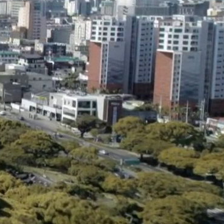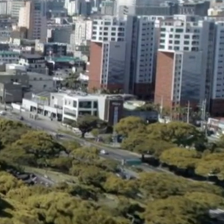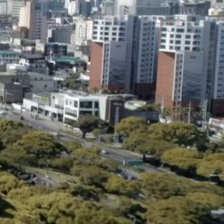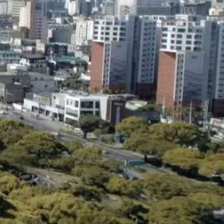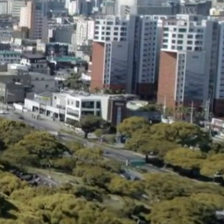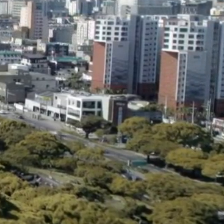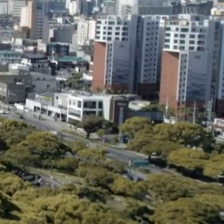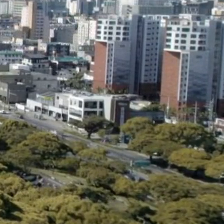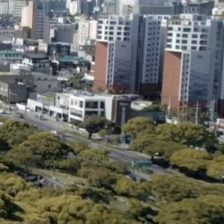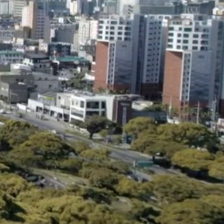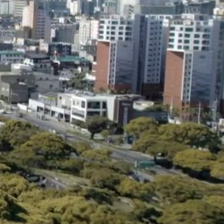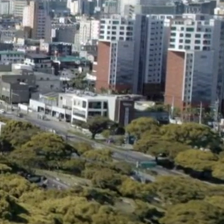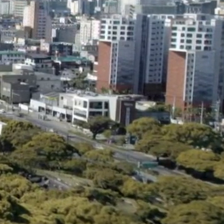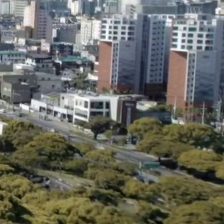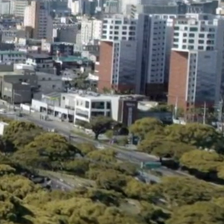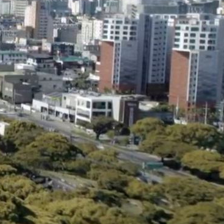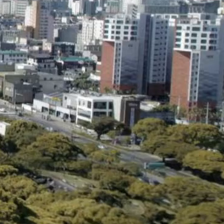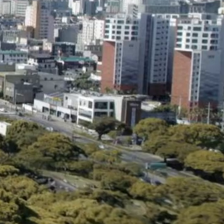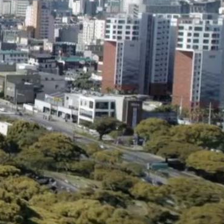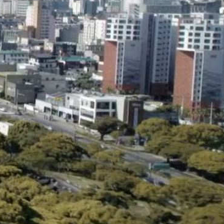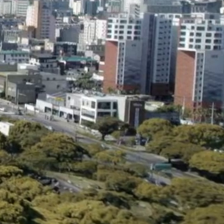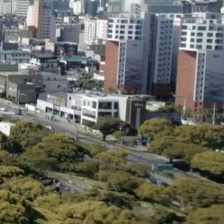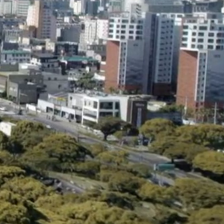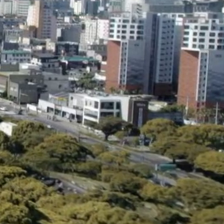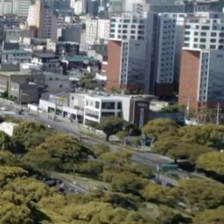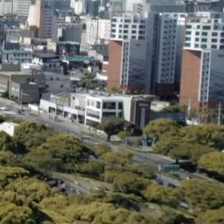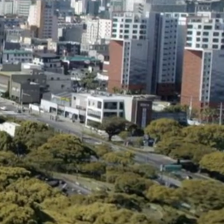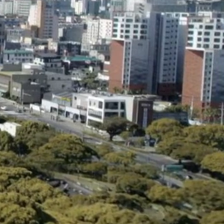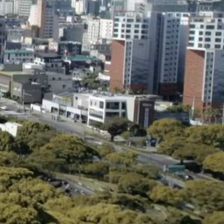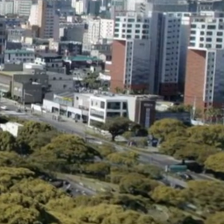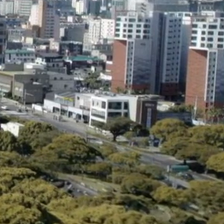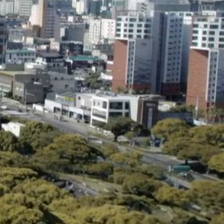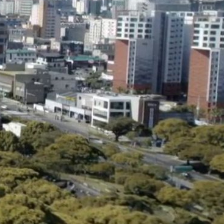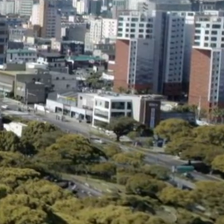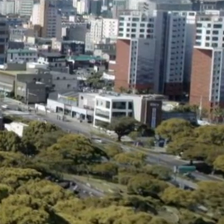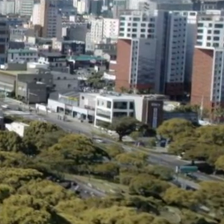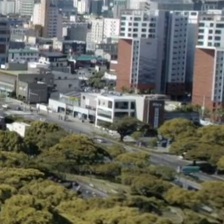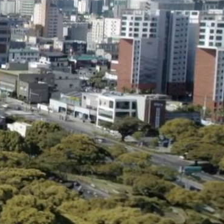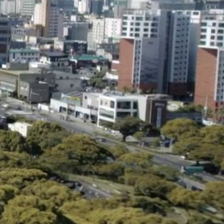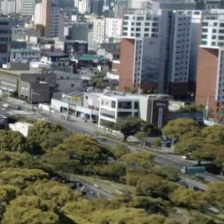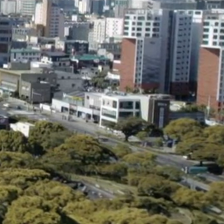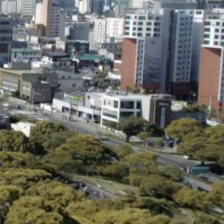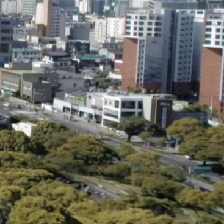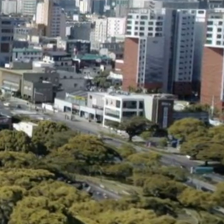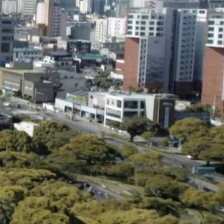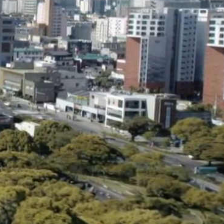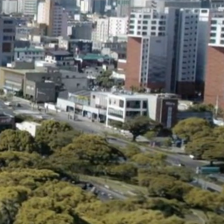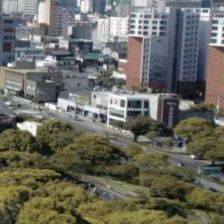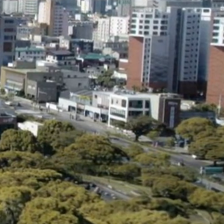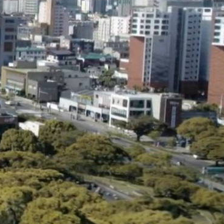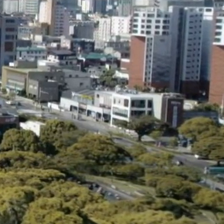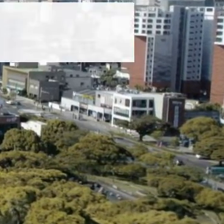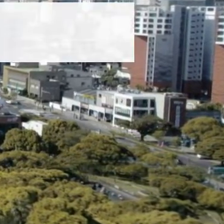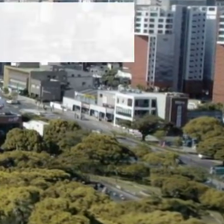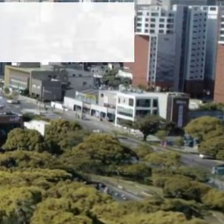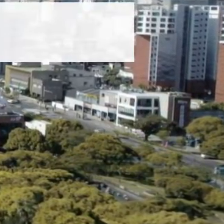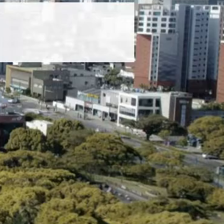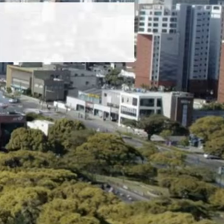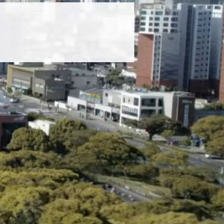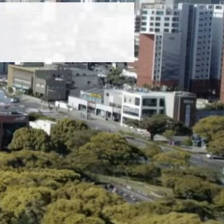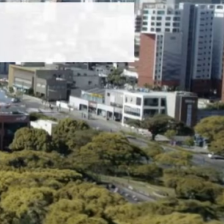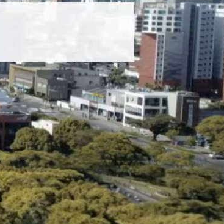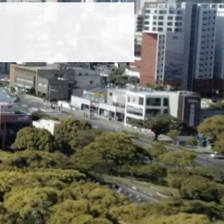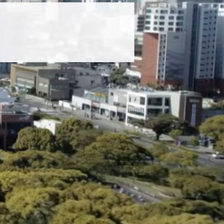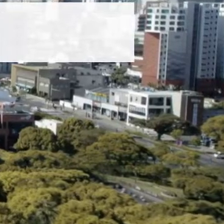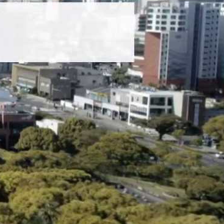주요 뉴스입니다. 제주도에서 위성을 개발하고 제조할 수 있는 우주센터 건립공사가 첫 삽을 떴습니다.